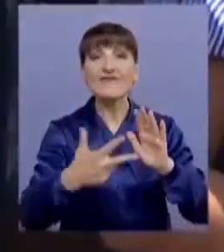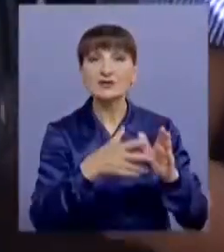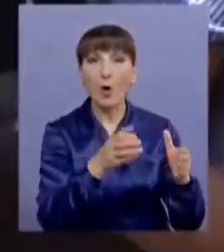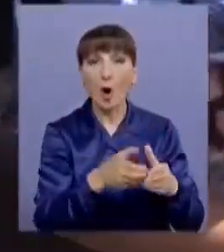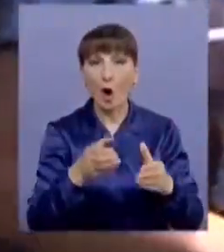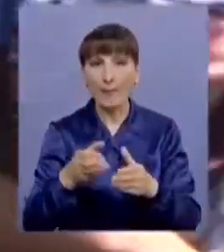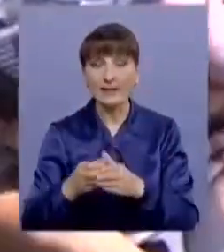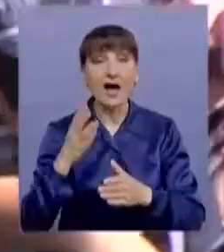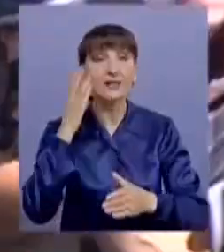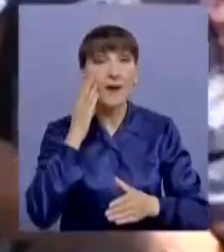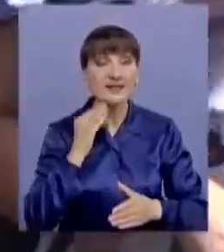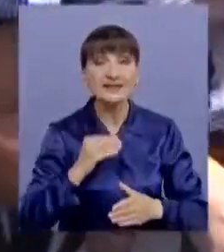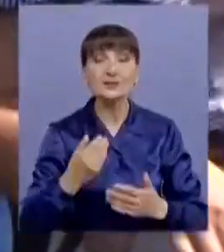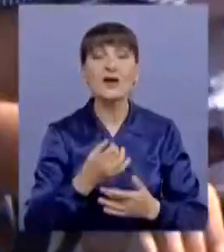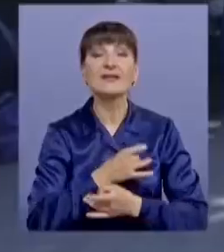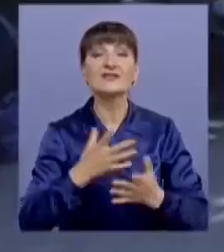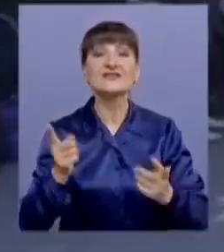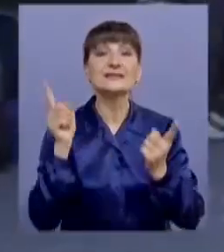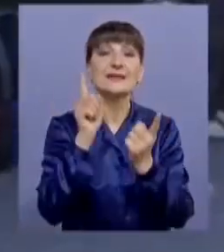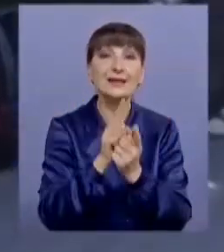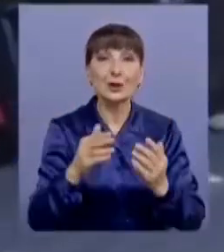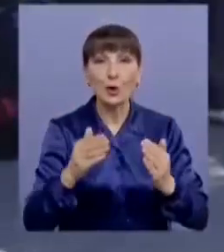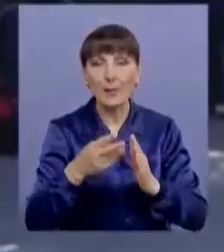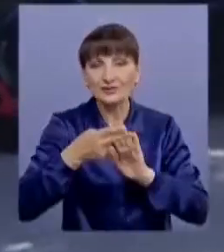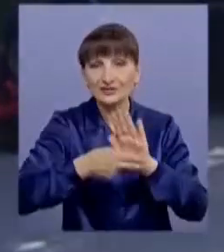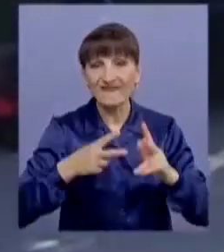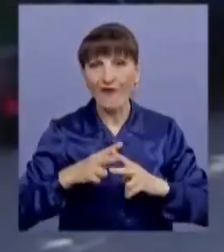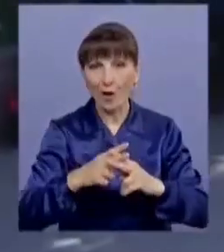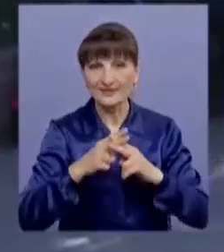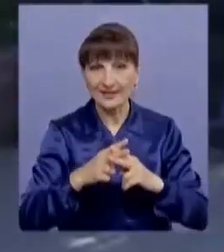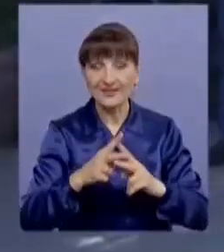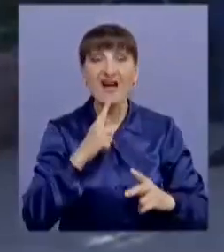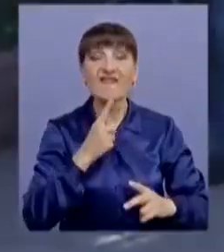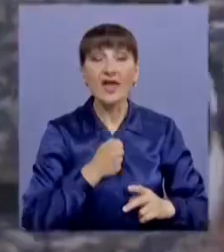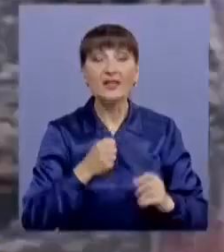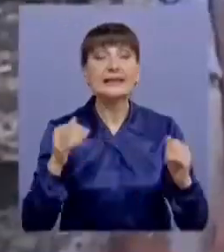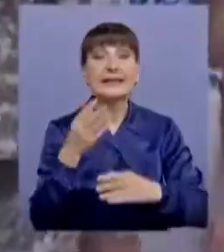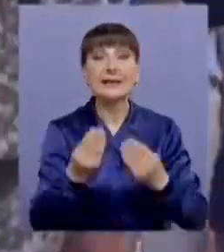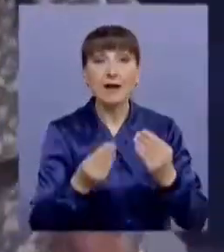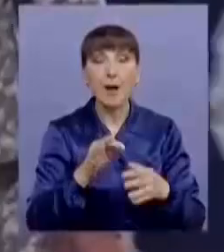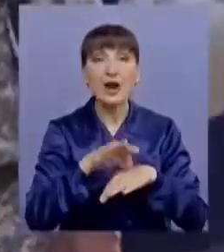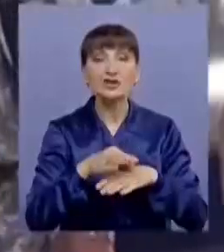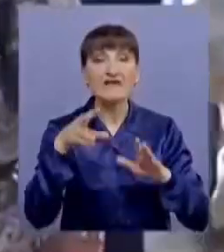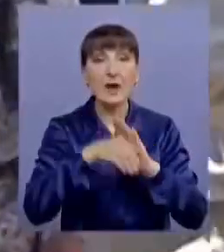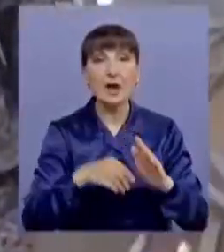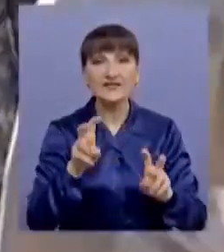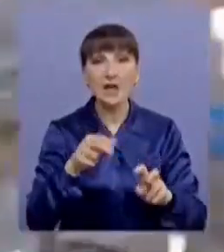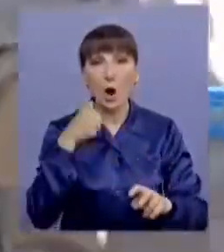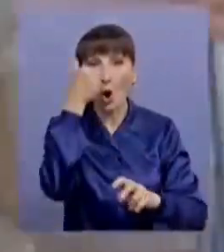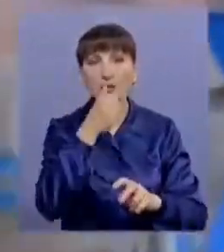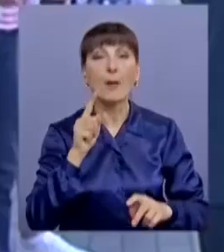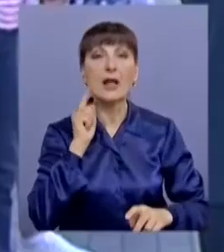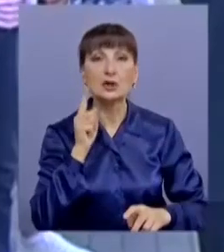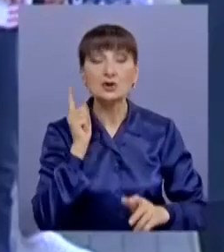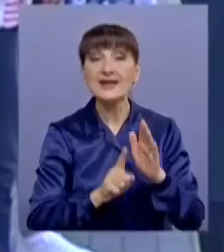команд. Алматинцев торжественно встретили дома на железнодорожном вокзале. Военно-патриотическая игра прошла в рамках Года молодежи.